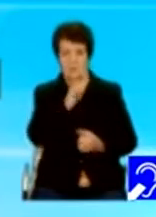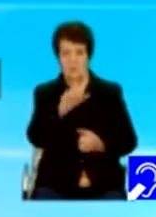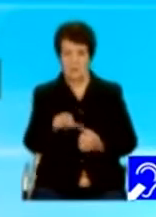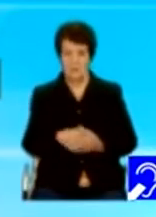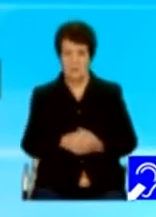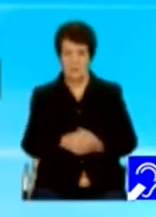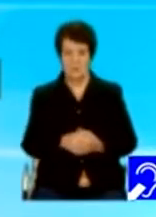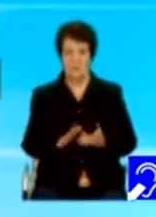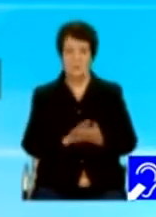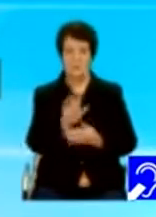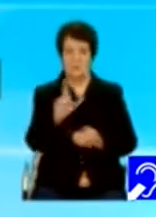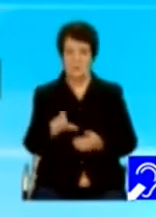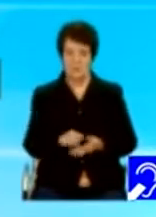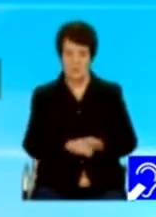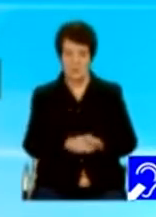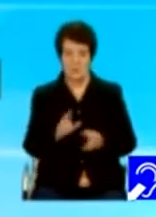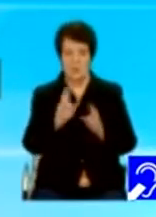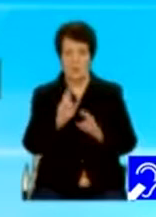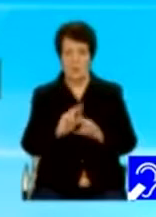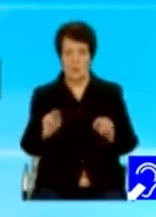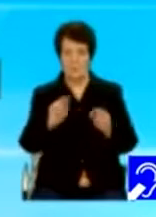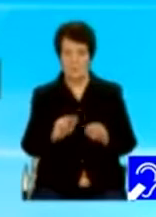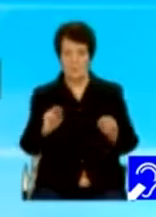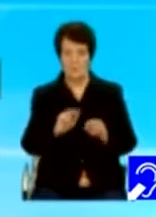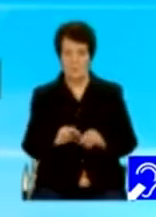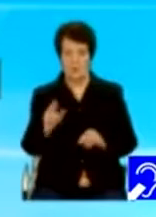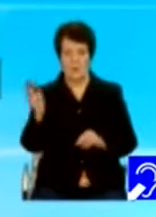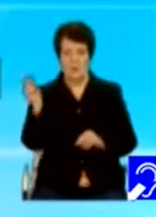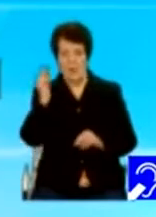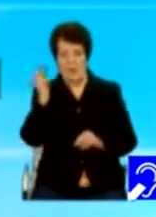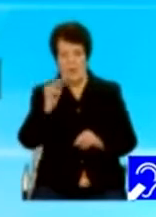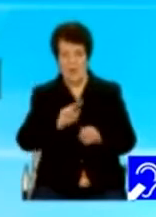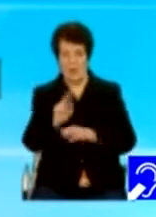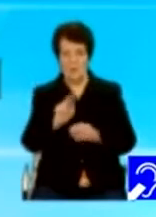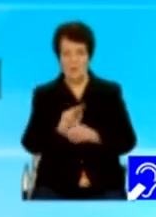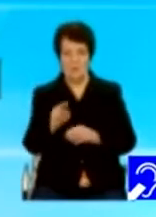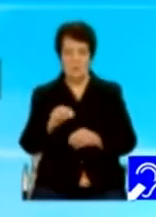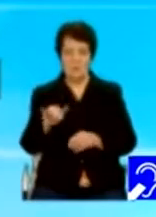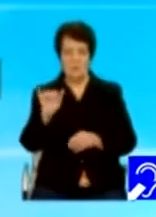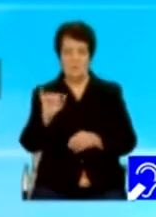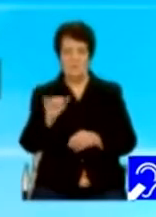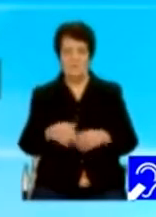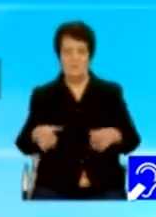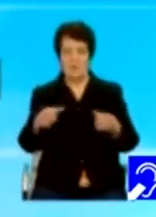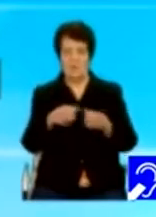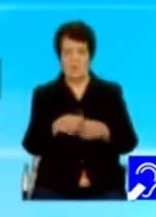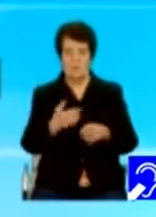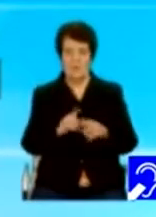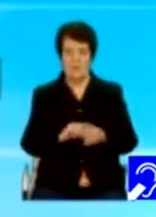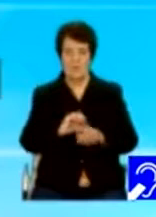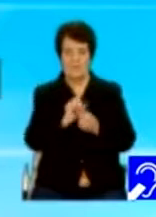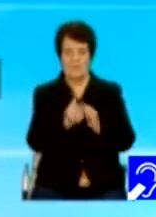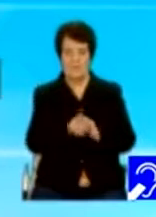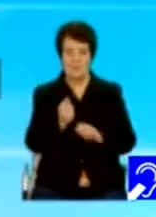economiști, juriști, profesori, lectori universitari. Suntem acea echipă care, într-adevăr, putem să